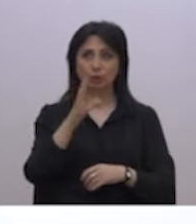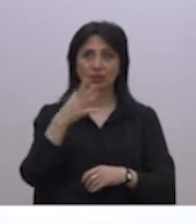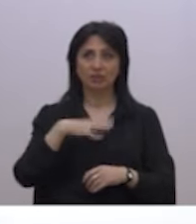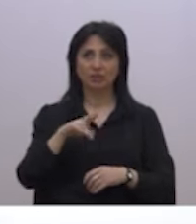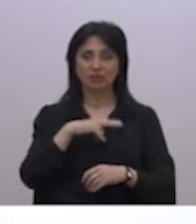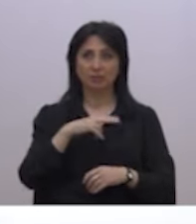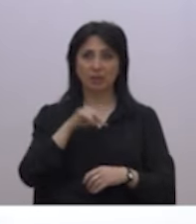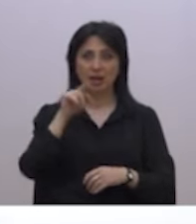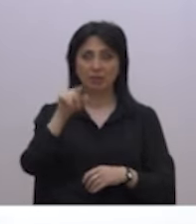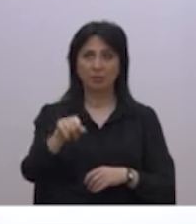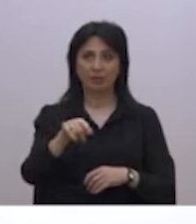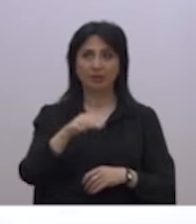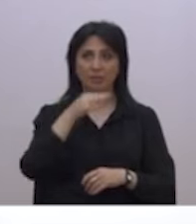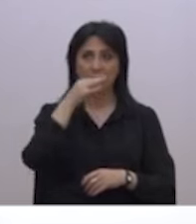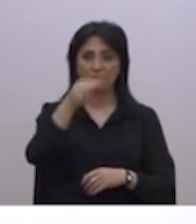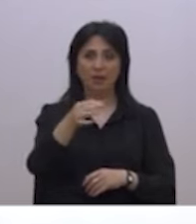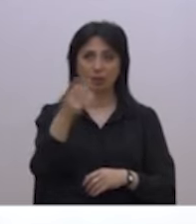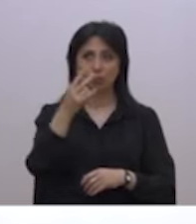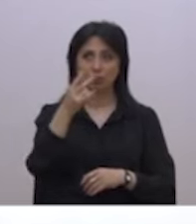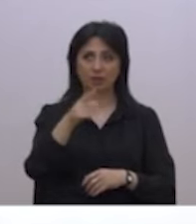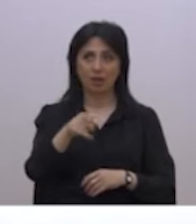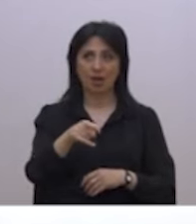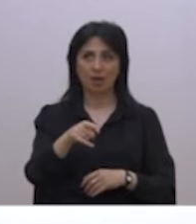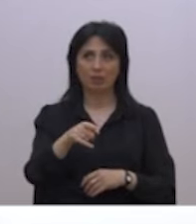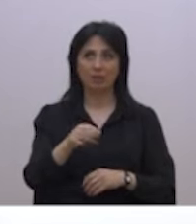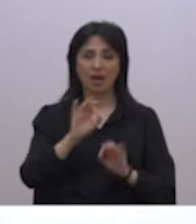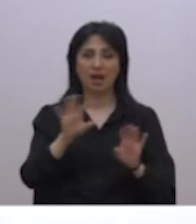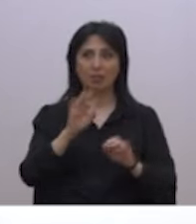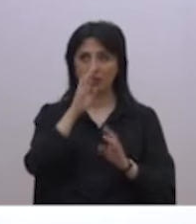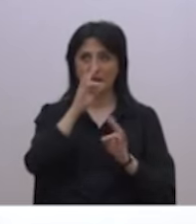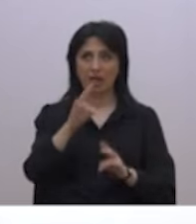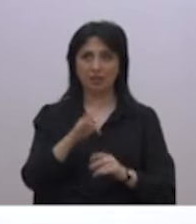საქართველოს პარლამენტთან, პასუხი უნდა გაეცეს ამ გამოცხადებული ღალატის ქრონიკას.